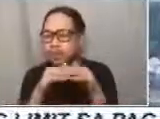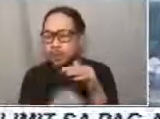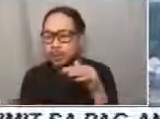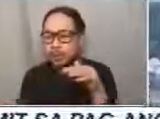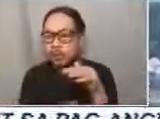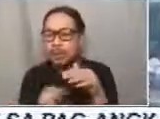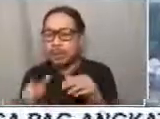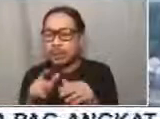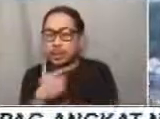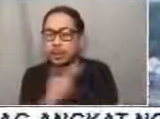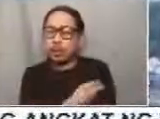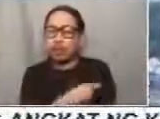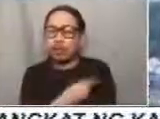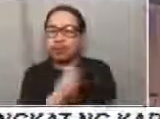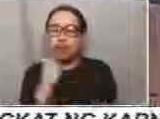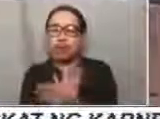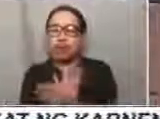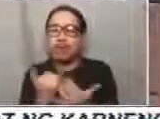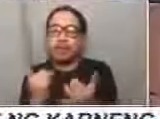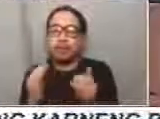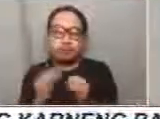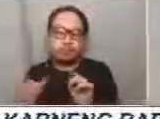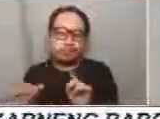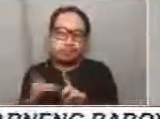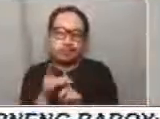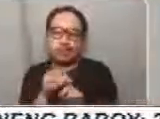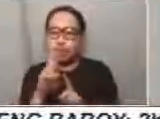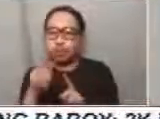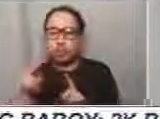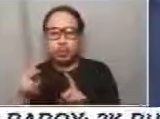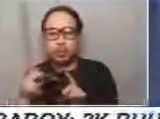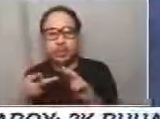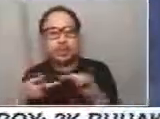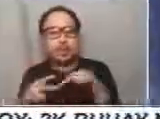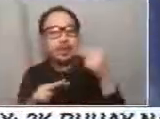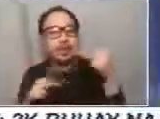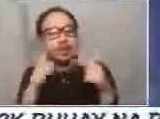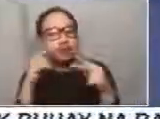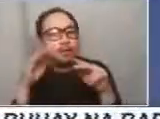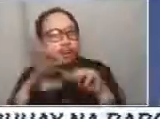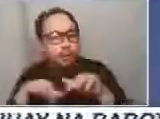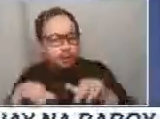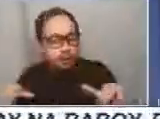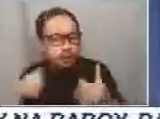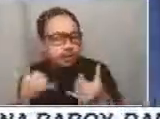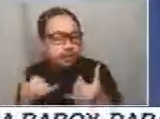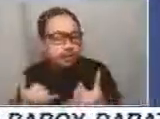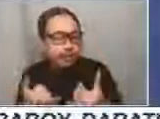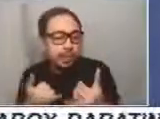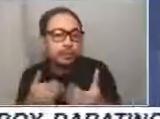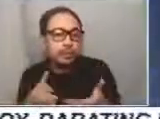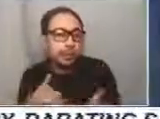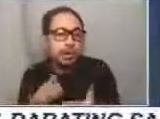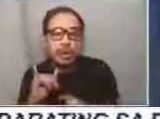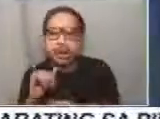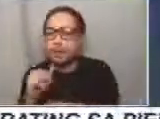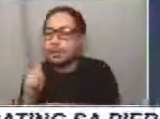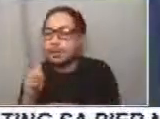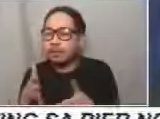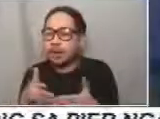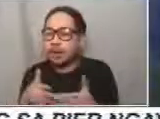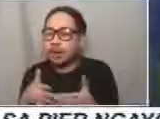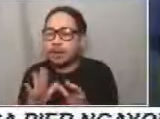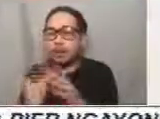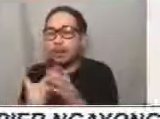kaunti o di kaya ay maliit lamang ang ibinagsak ng ekonomiya habang napanatili ang maliit na kaso ng COVID-19. Malaki ani